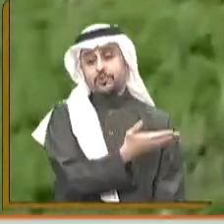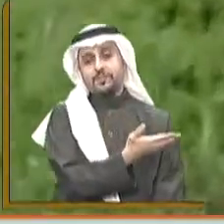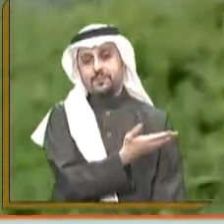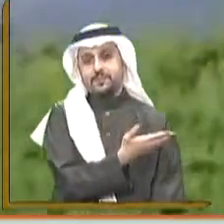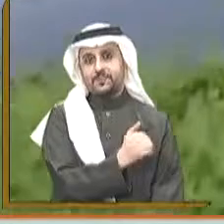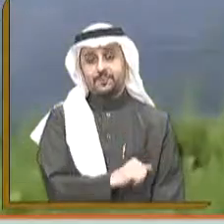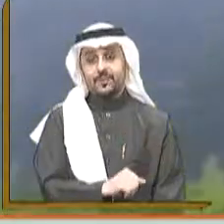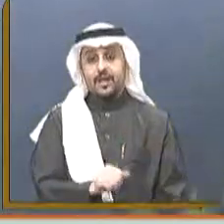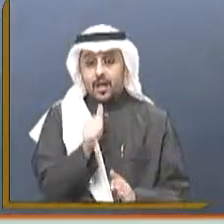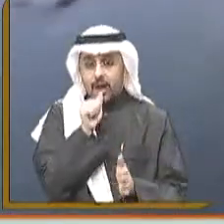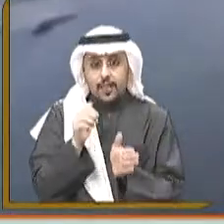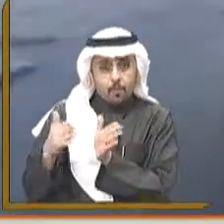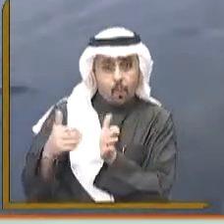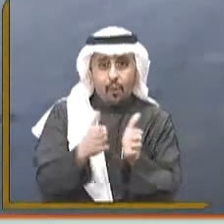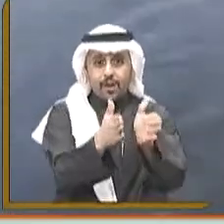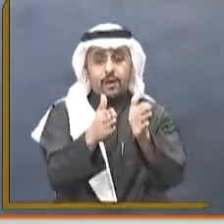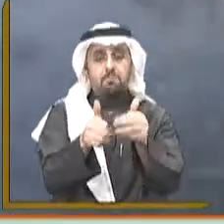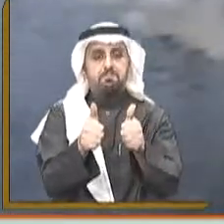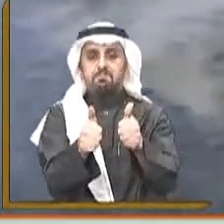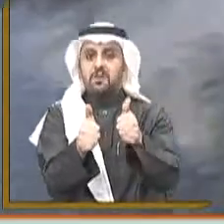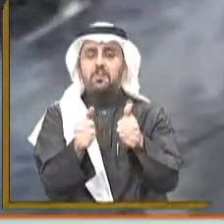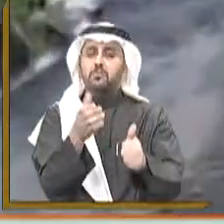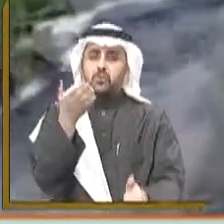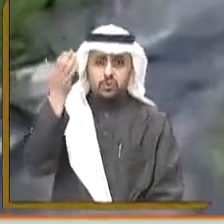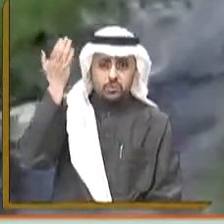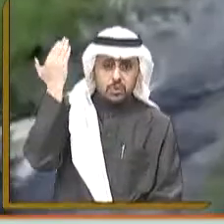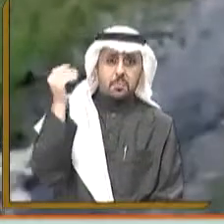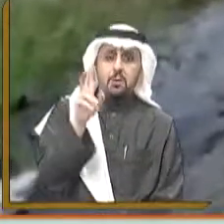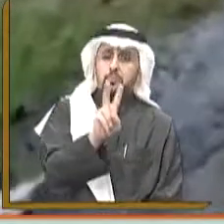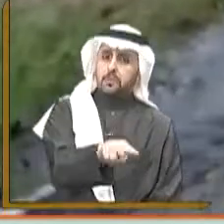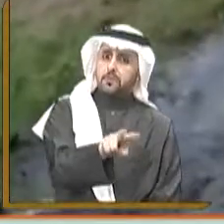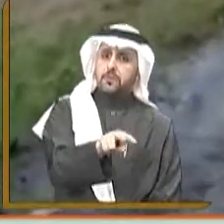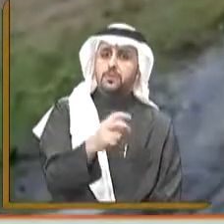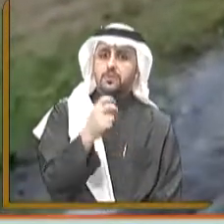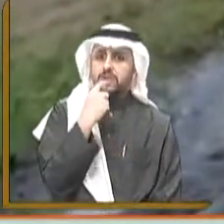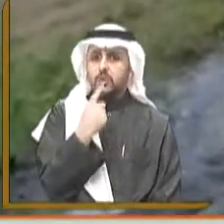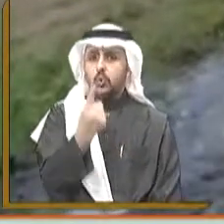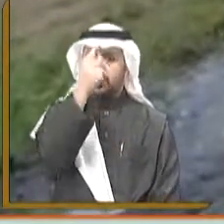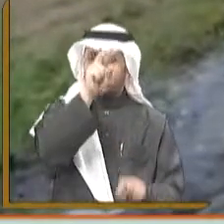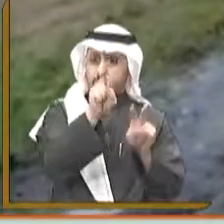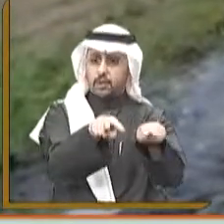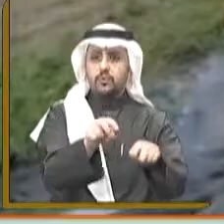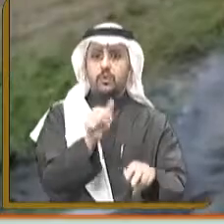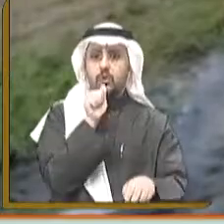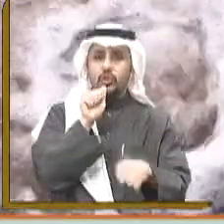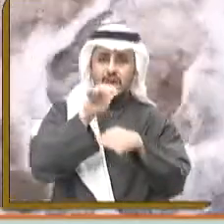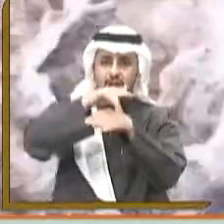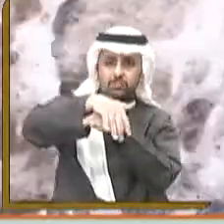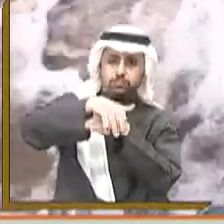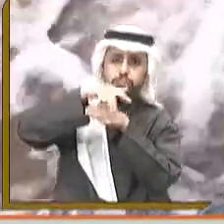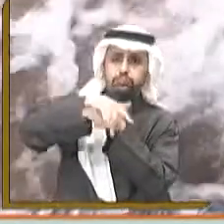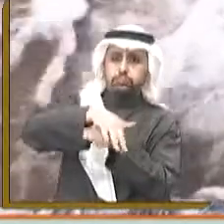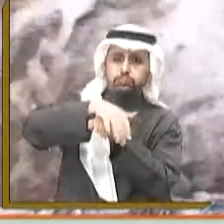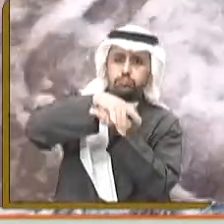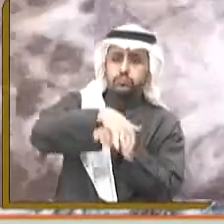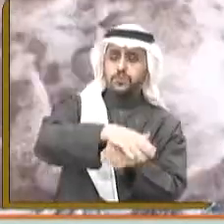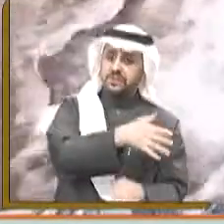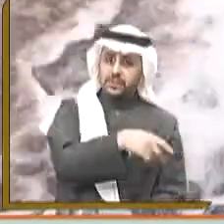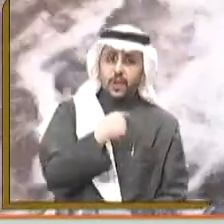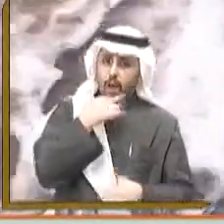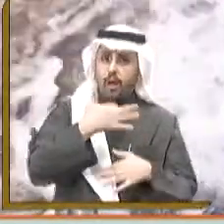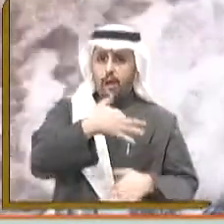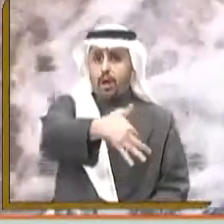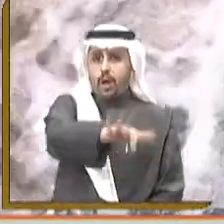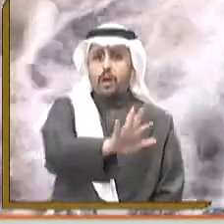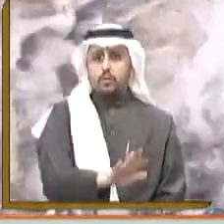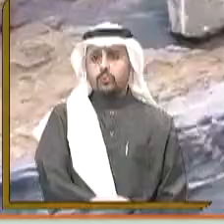اشتهر هذا الوادي العريق تاريخيا بالمناظر الجميلة وانحدار المياه منه على شكل شلالات من